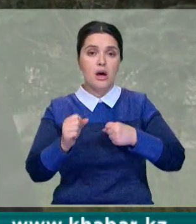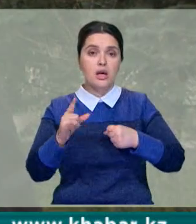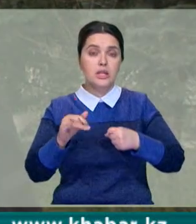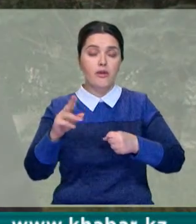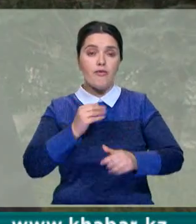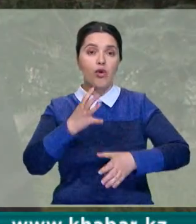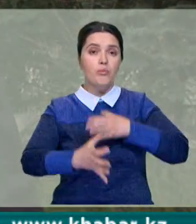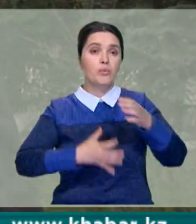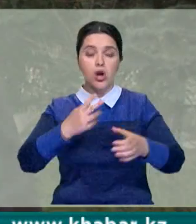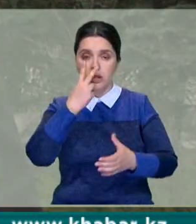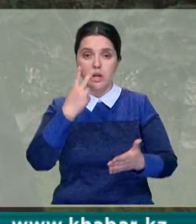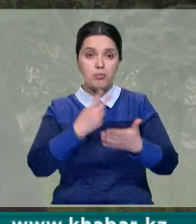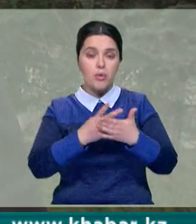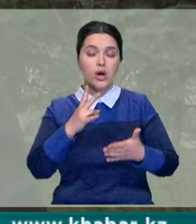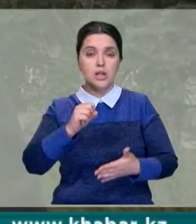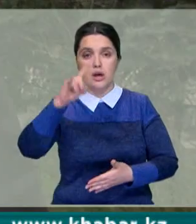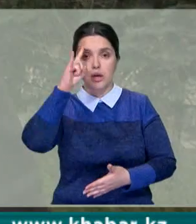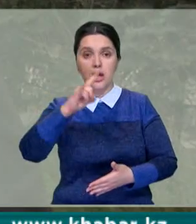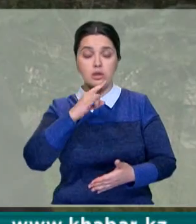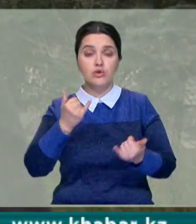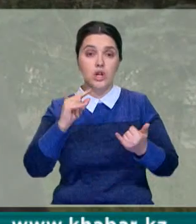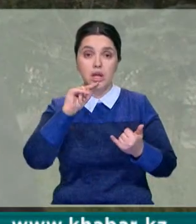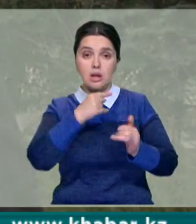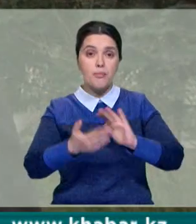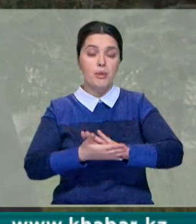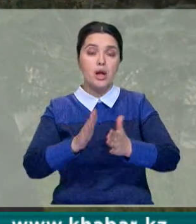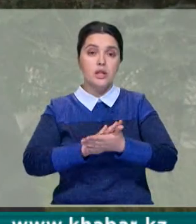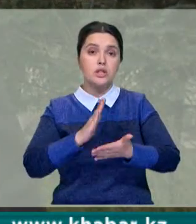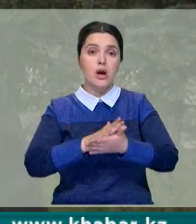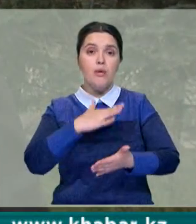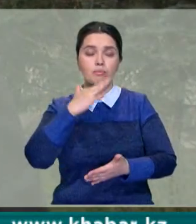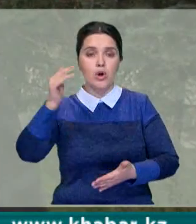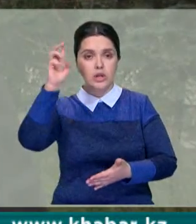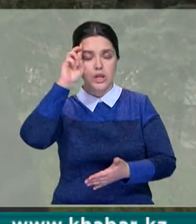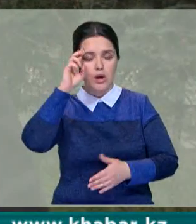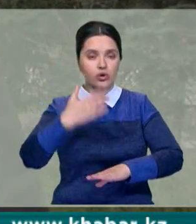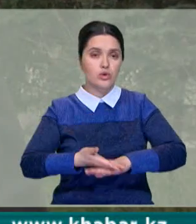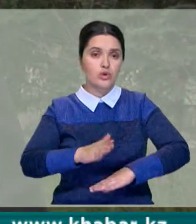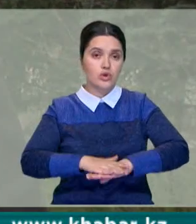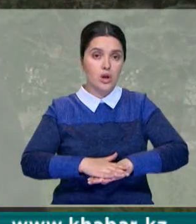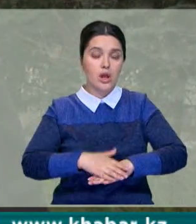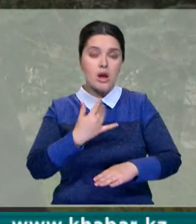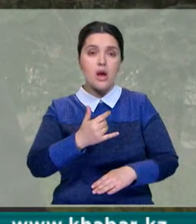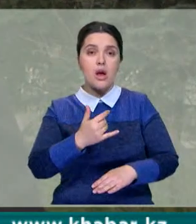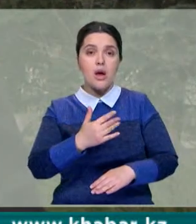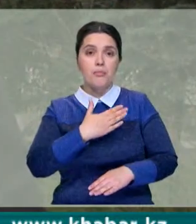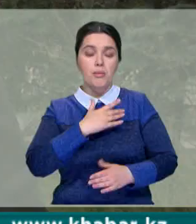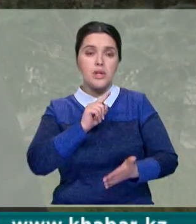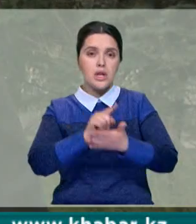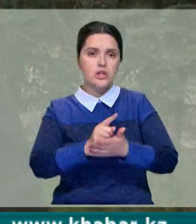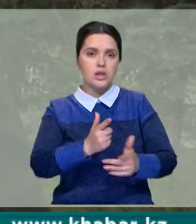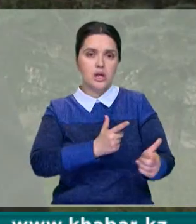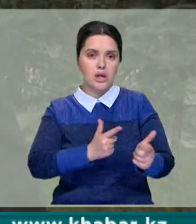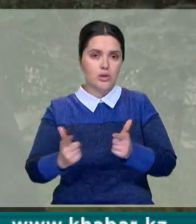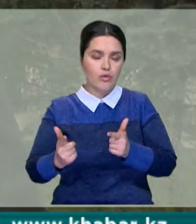мировое сообщество смотрит на нас. Сейчас экономическая ситуация во многих странах неоднозначная, и мы должны быть готовы к